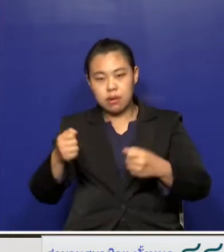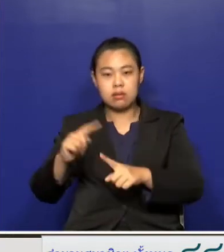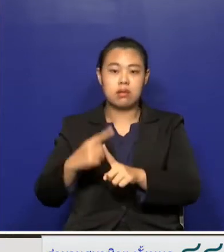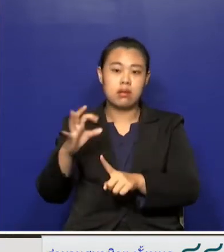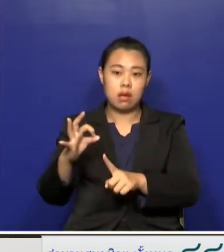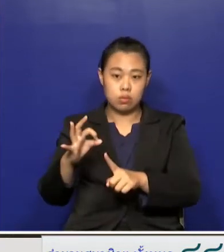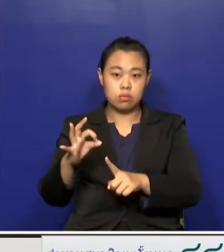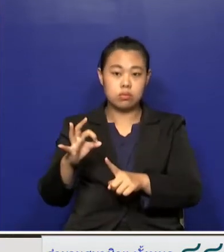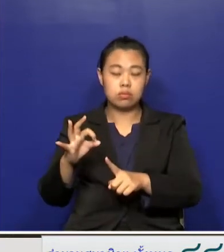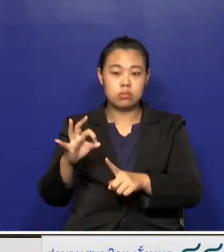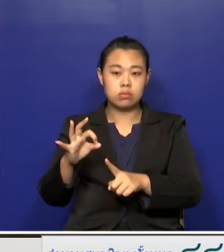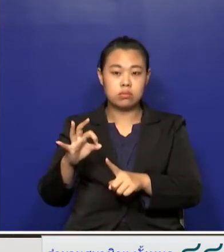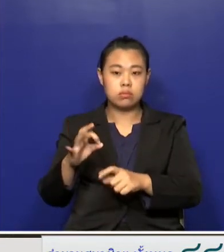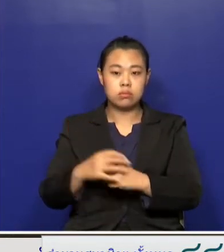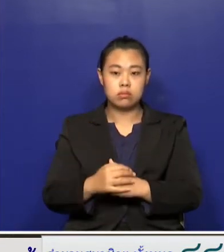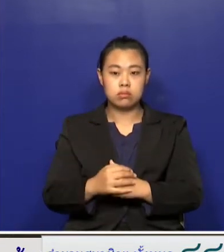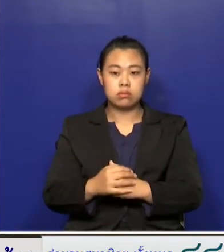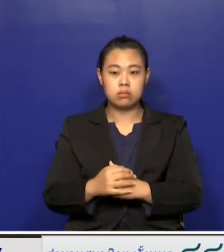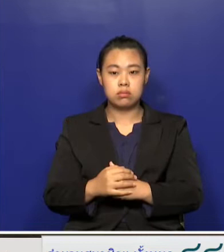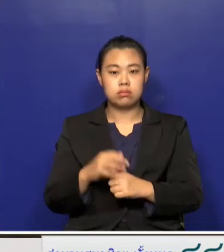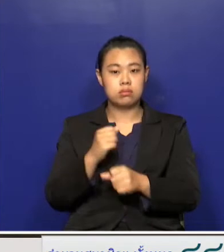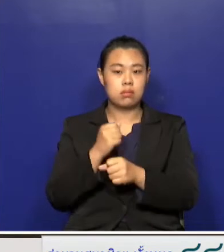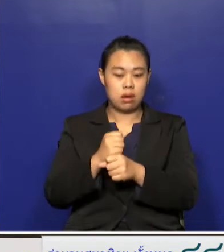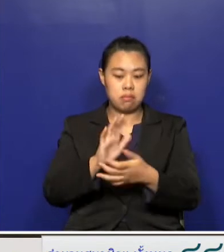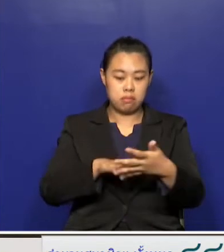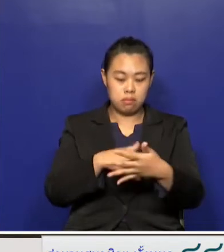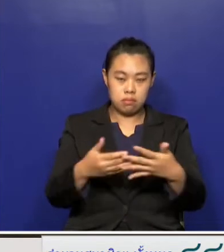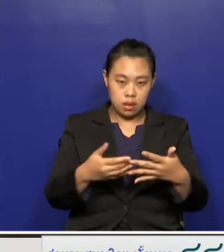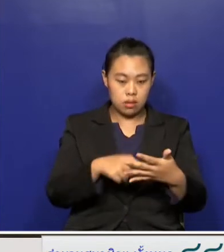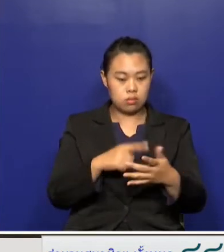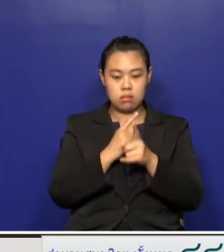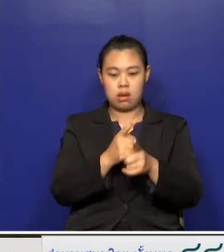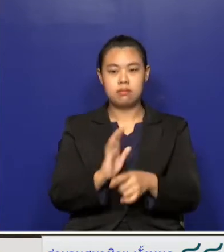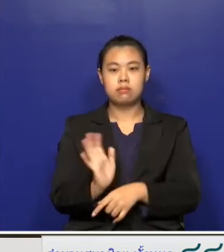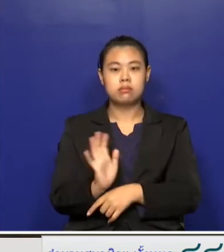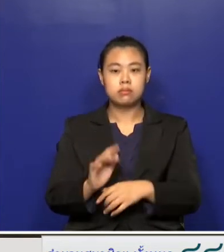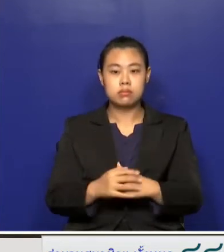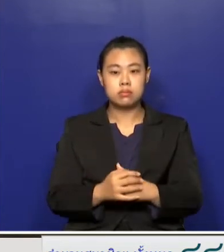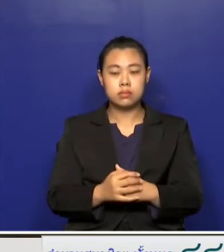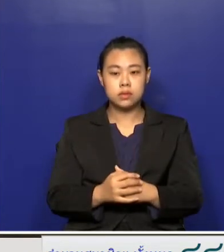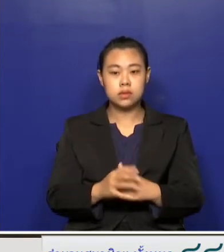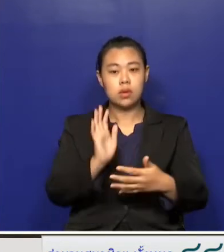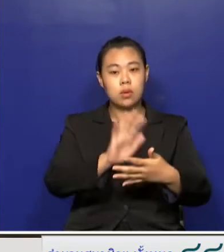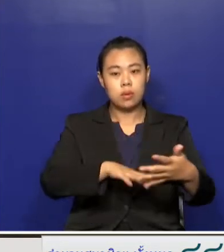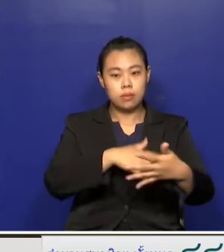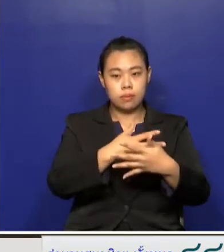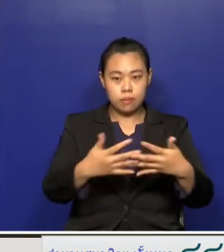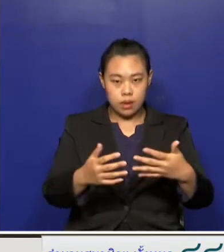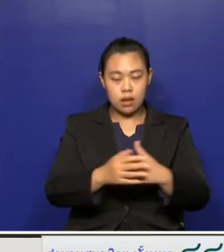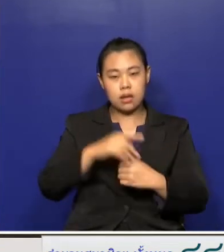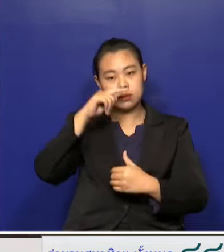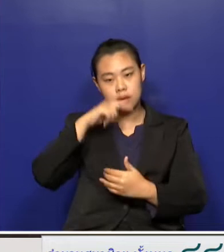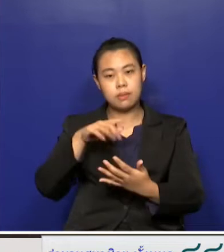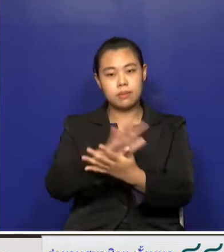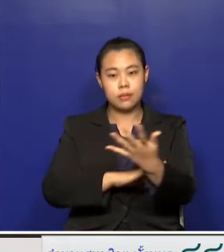ต่อไปกันยานี้ไม่ใช่ให้ท่านทำไม่ใช่ท่านทำแผนปฏิรูปแล้วให้ท่านทำตามแผนนี้ท่านต้องทำแผนเพื่อให้ประเทศนี้มันเดิน